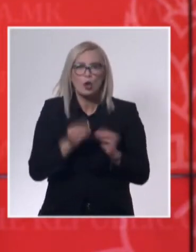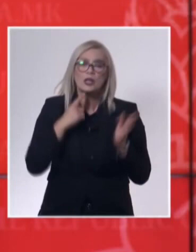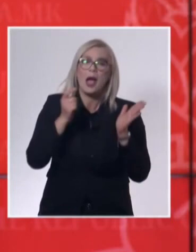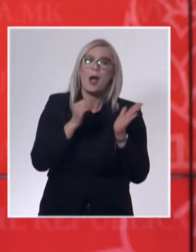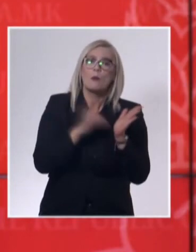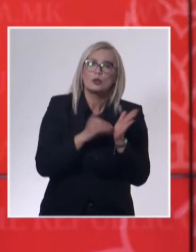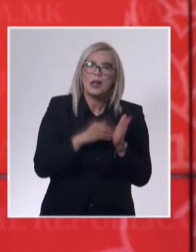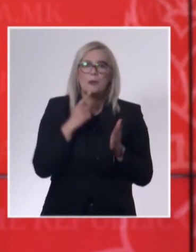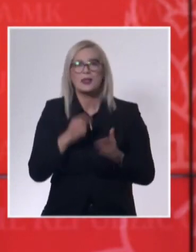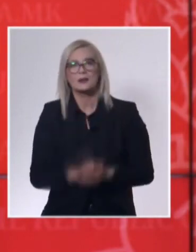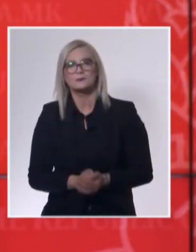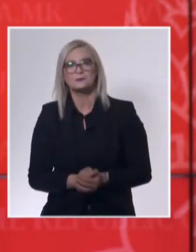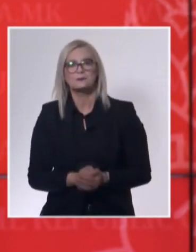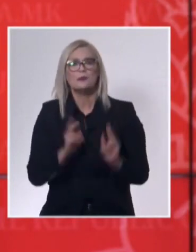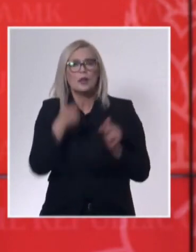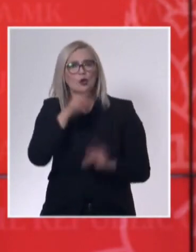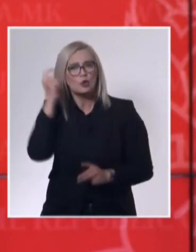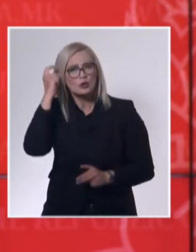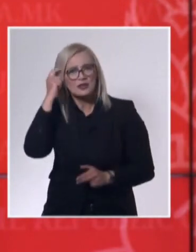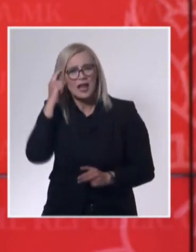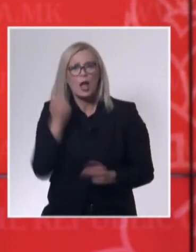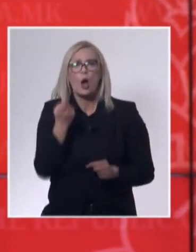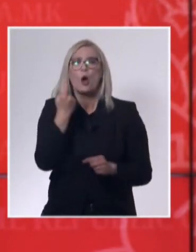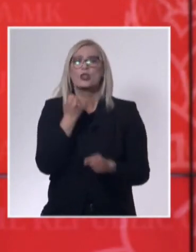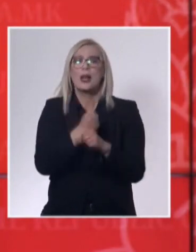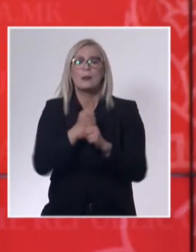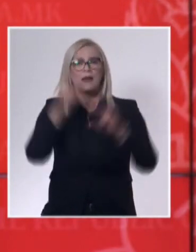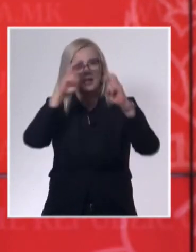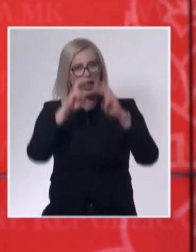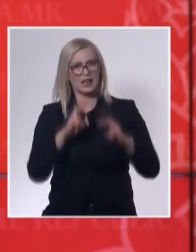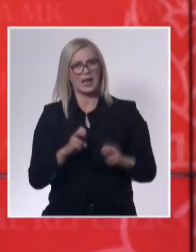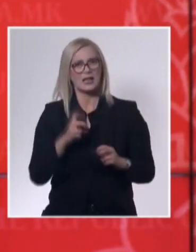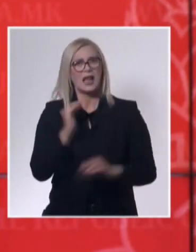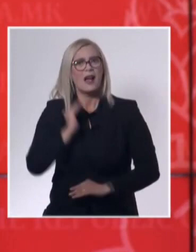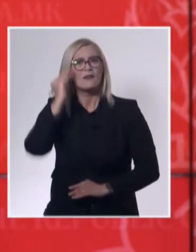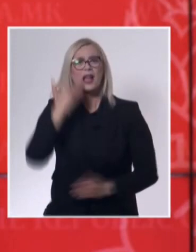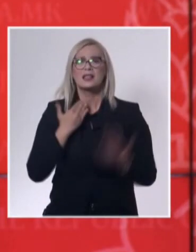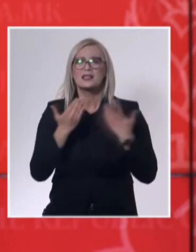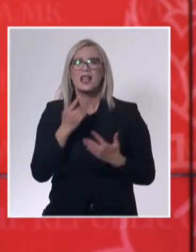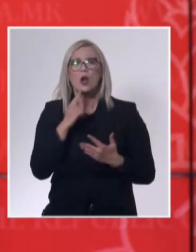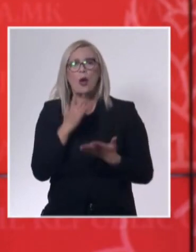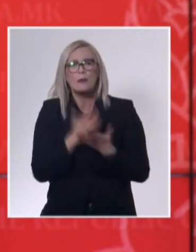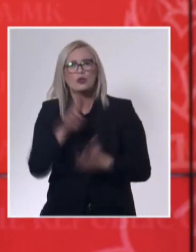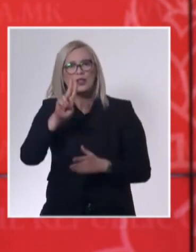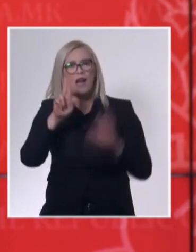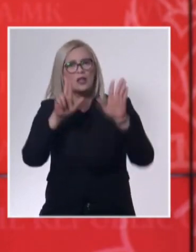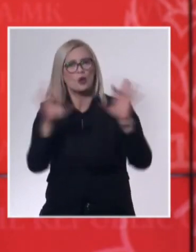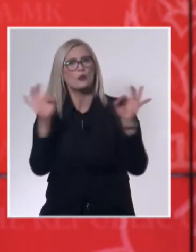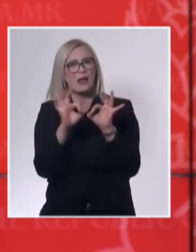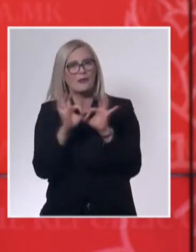31 maj 2023. Ngrinë edhe çmimet e produkteve të qumështit, qumështi i përhershëm i lopës me